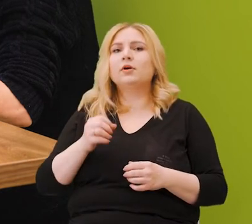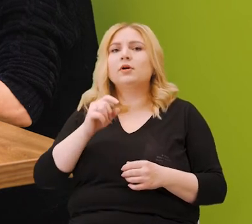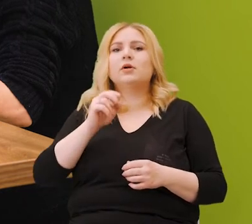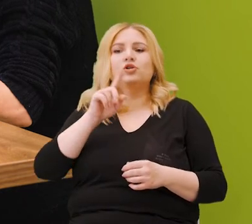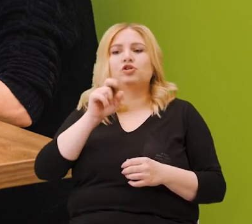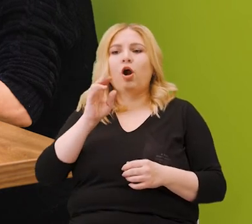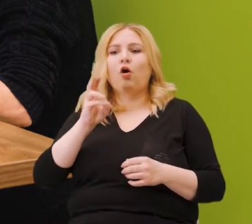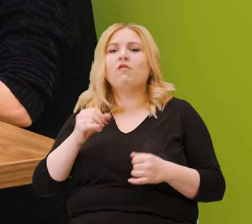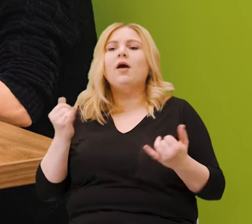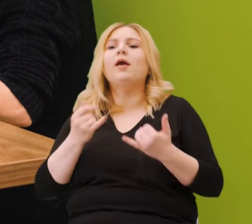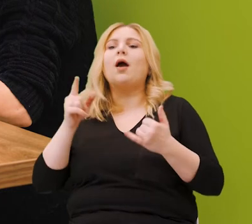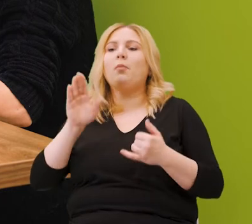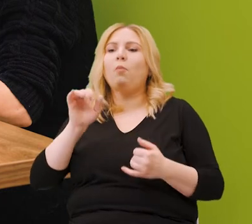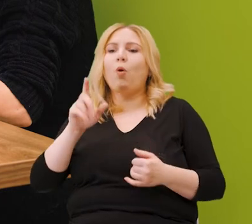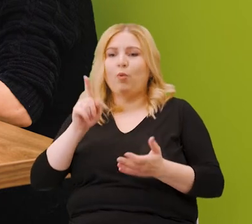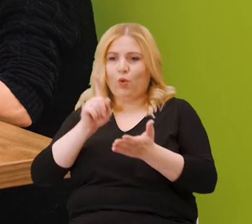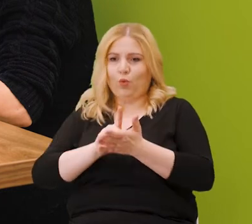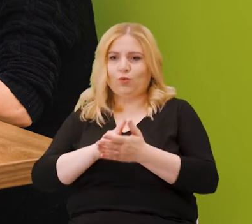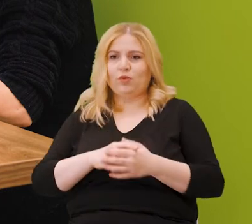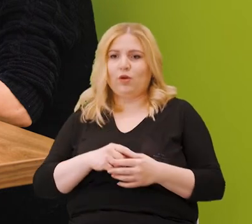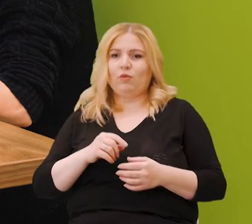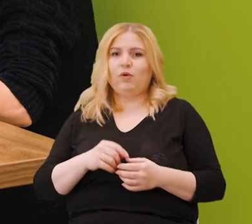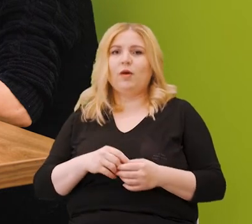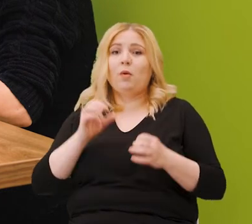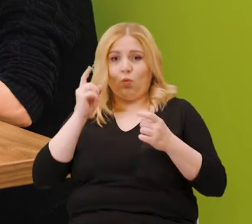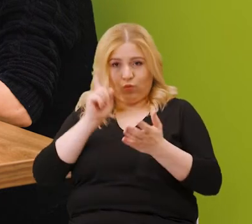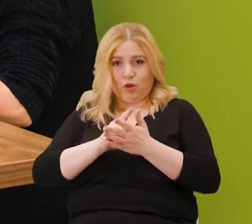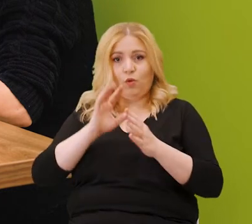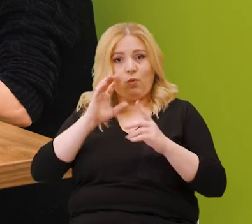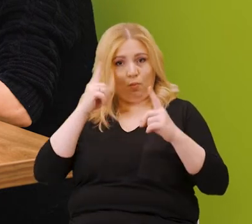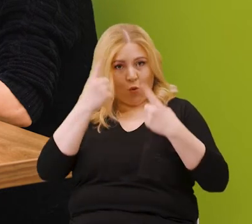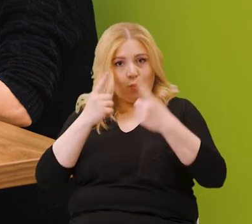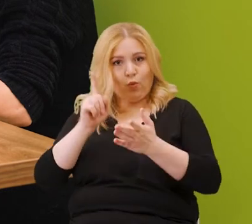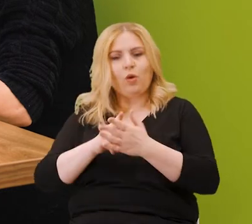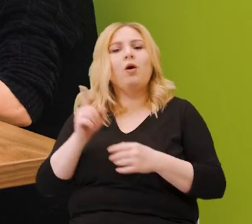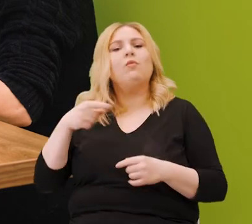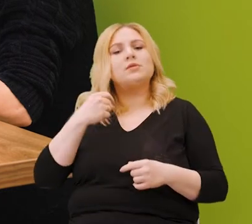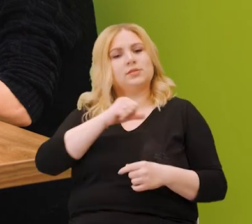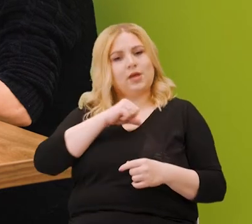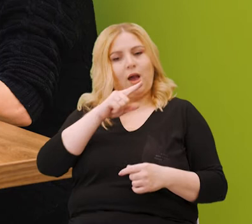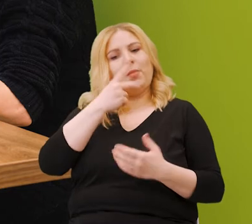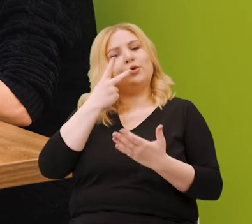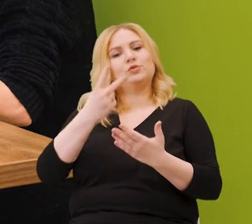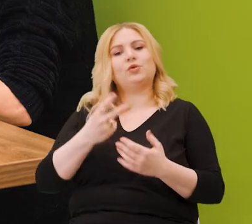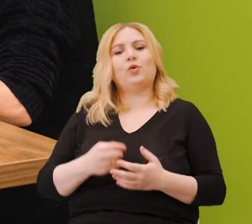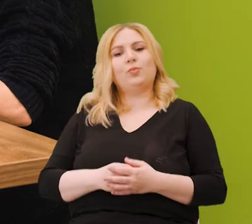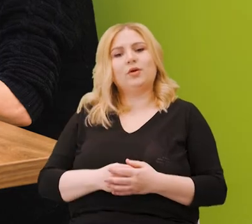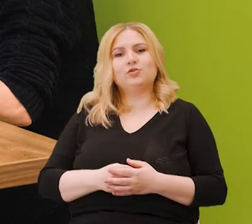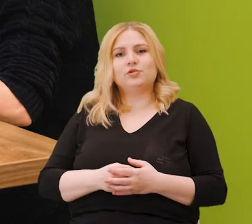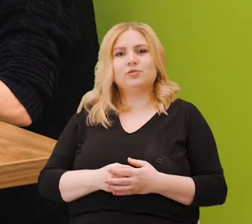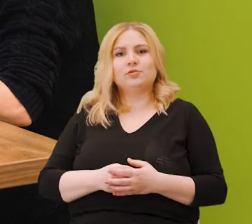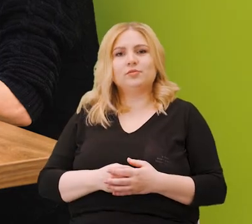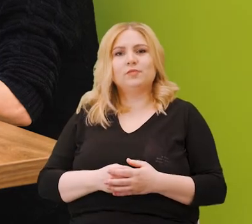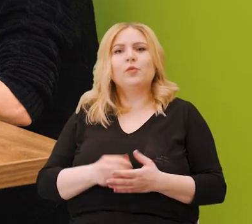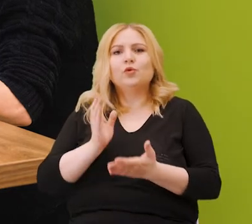do pokoju z tacą w rękach. Jak twórczość dziecięca? Pomyślnie? Sama zobacz, zachęcił ją